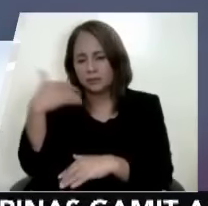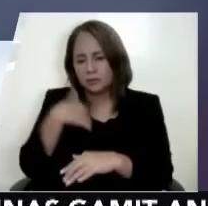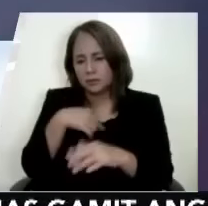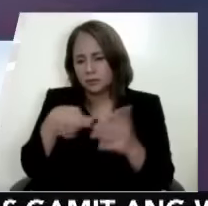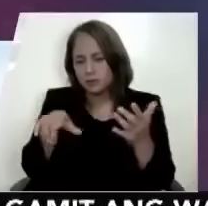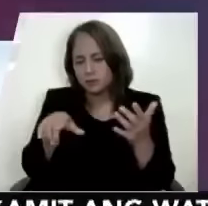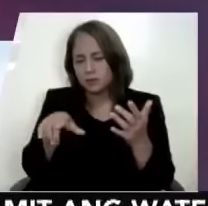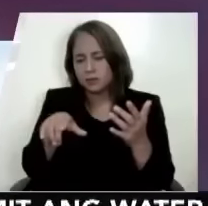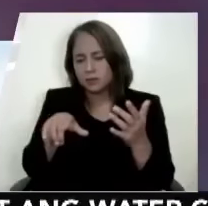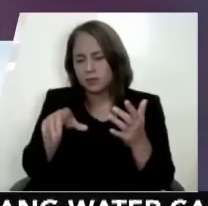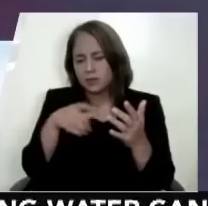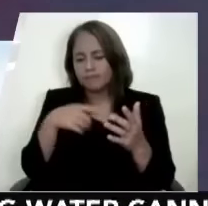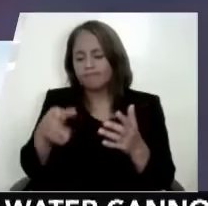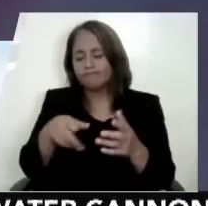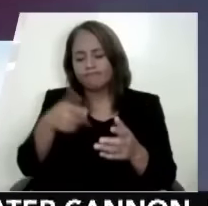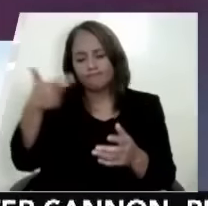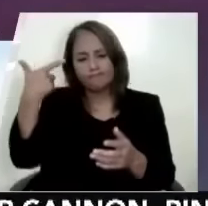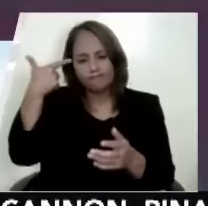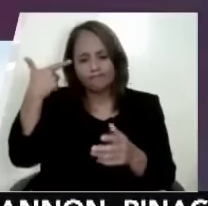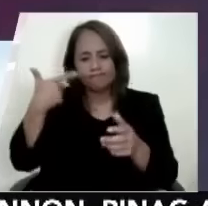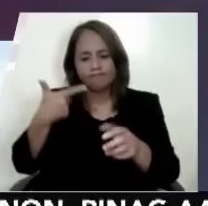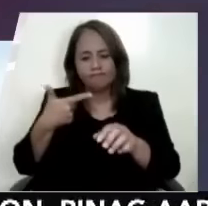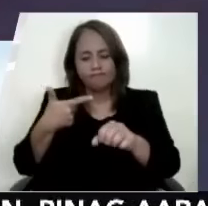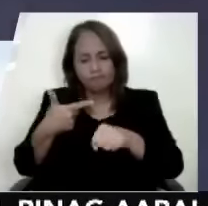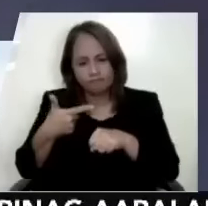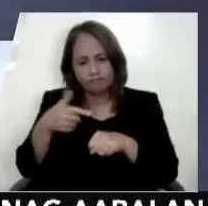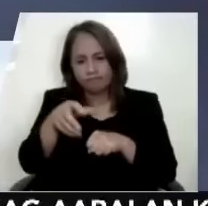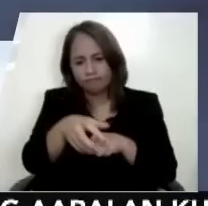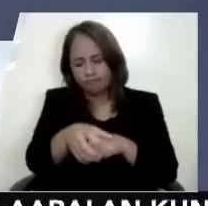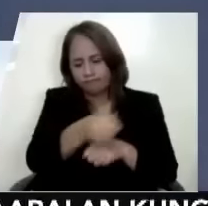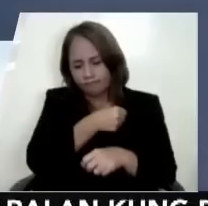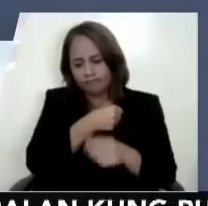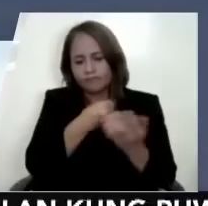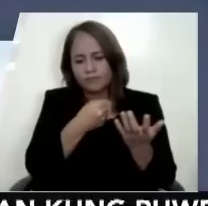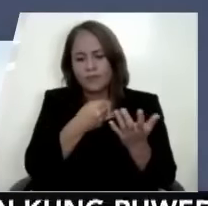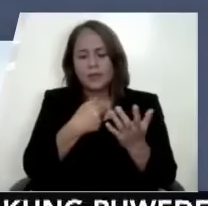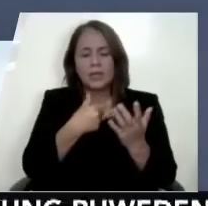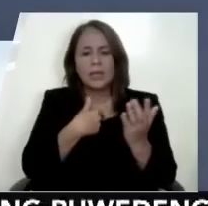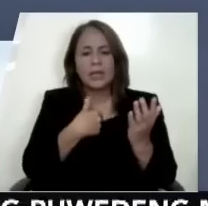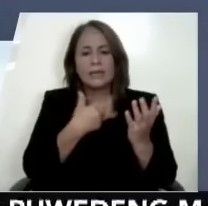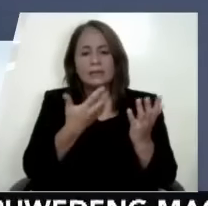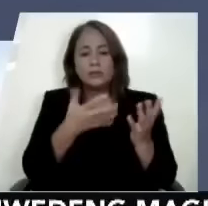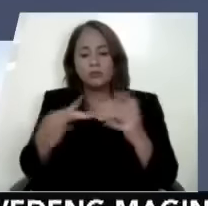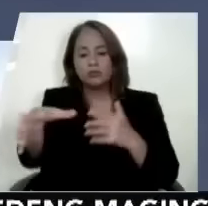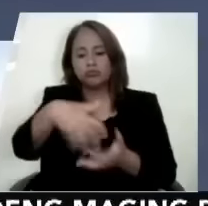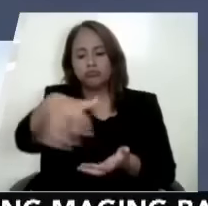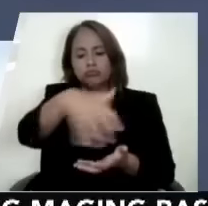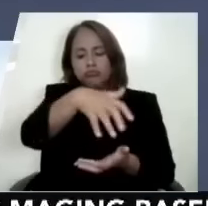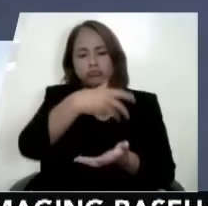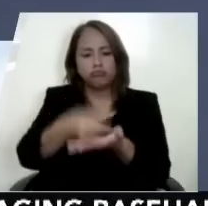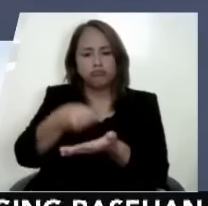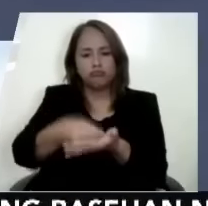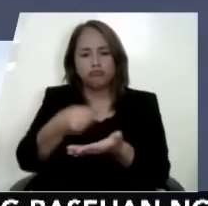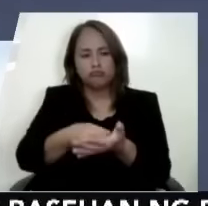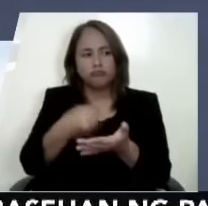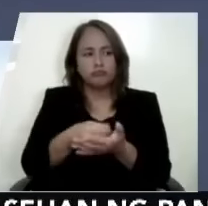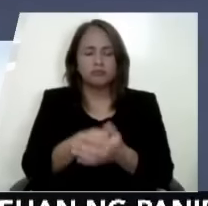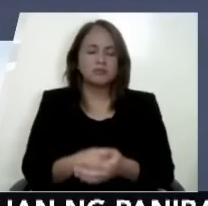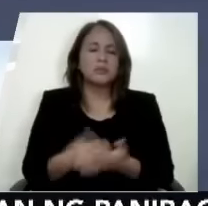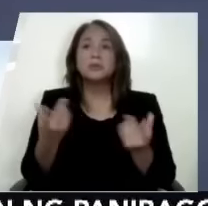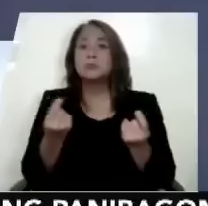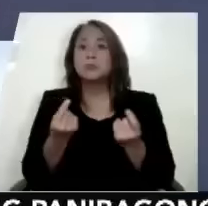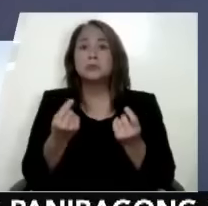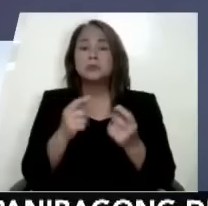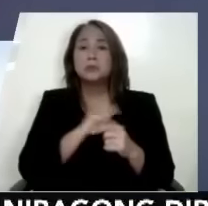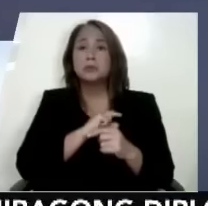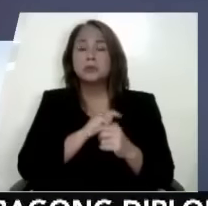ang kaha pinadapa ang kir sa sahig saka nilimas ng mga suspek ang pera wala rin umanong nagawa ang gwardya dahil